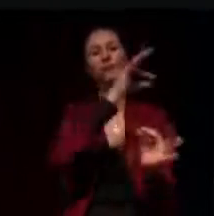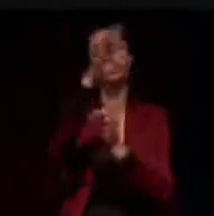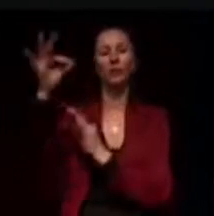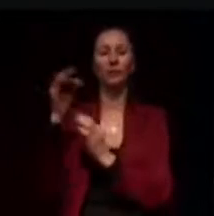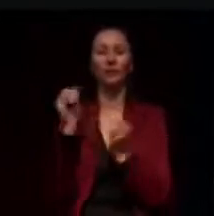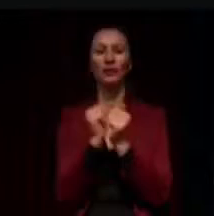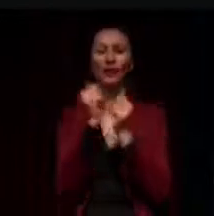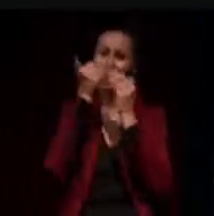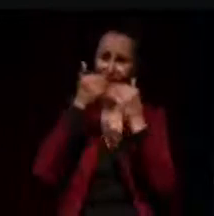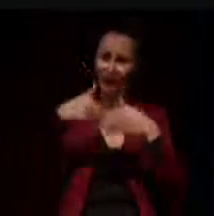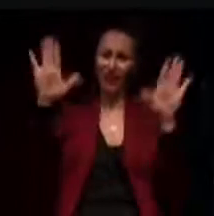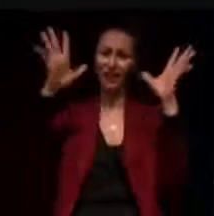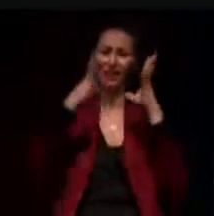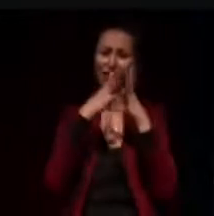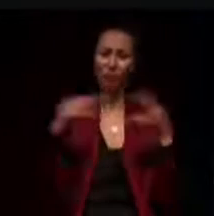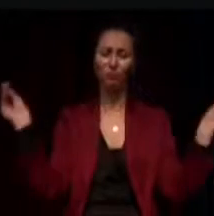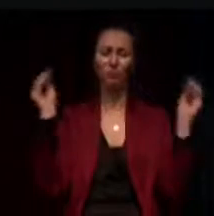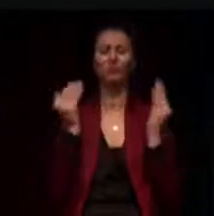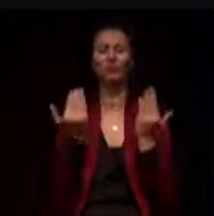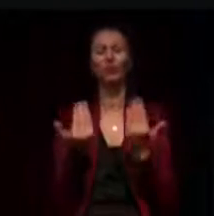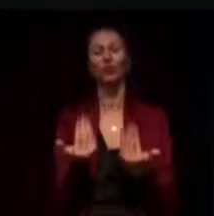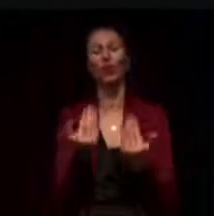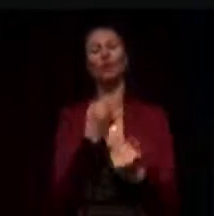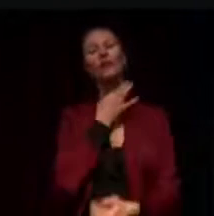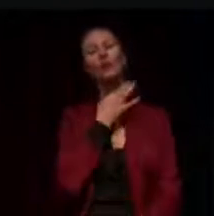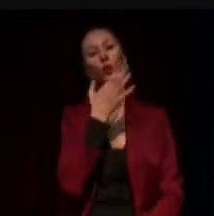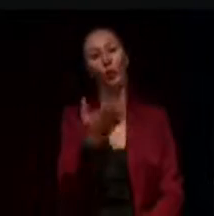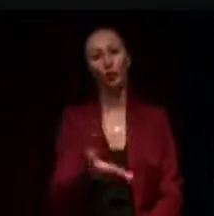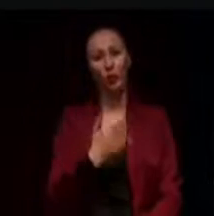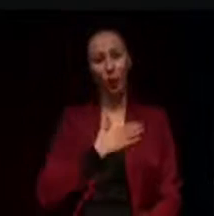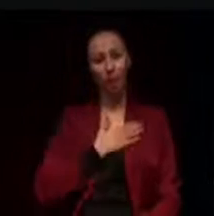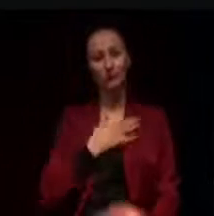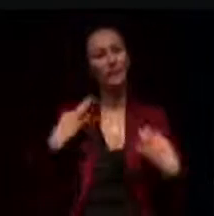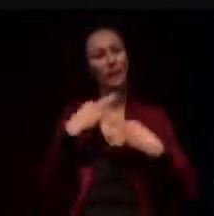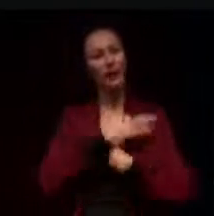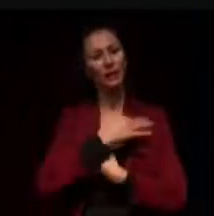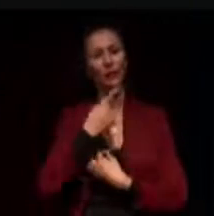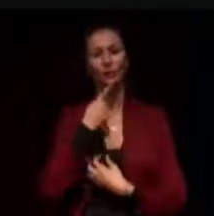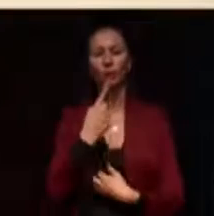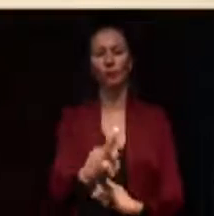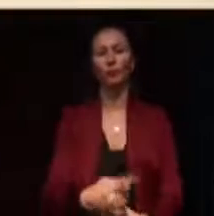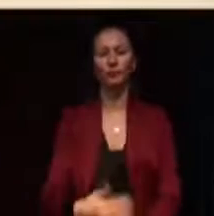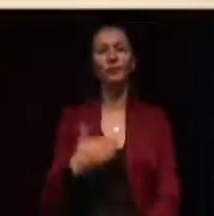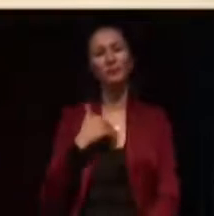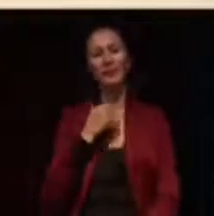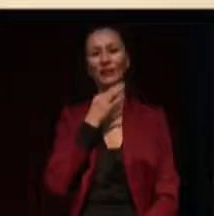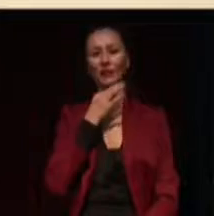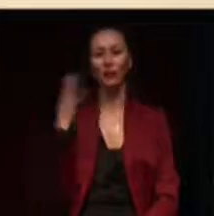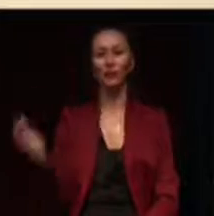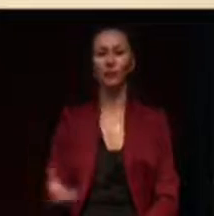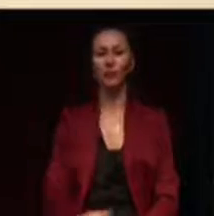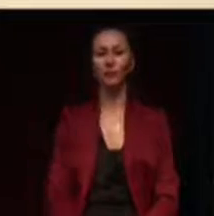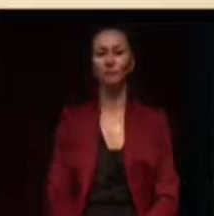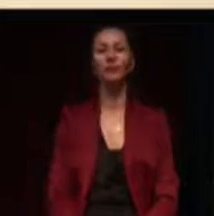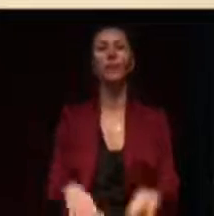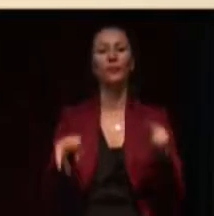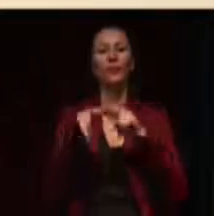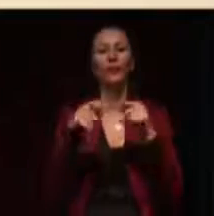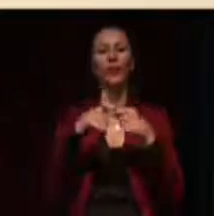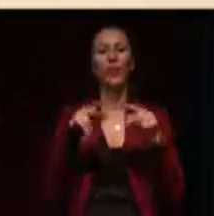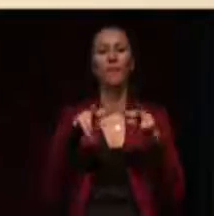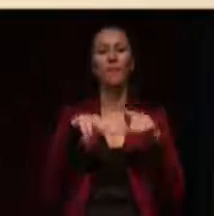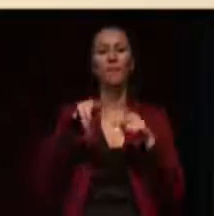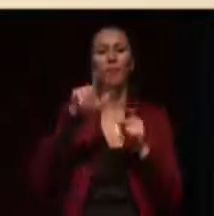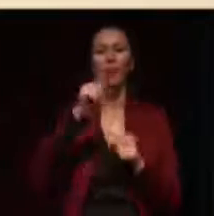üzerinden gitsin, bertaraf olsun. Teşekkür ederim. Saygılar sunuyorum. Evet, biz teşekkür ediyoruz. Kemal Bey